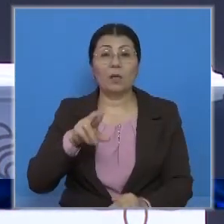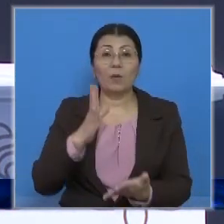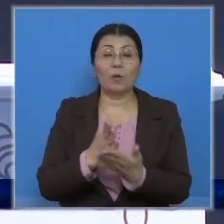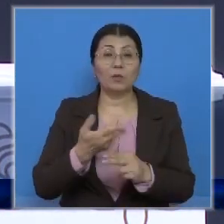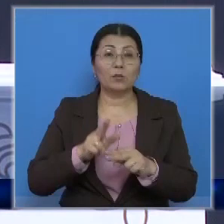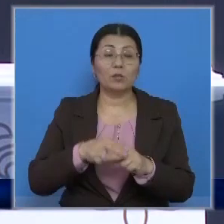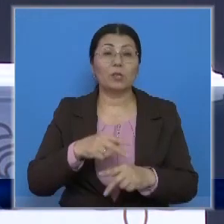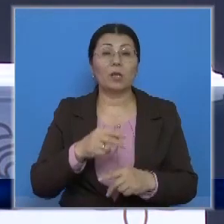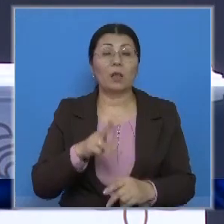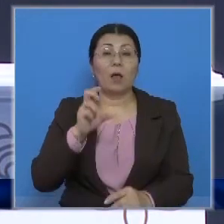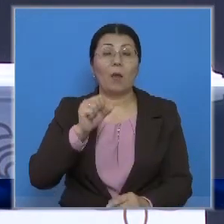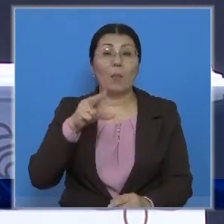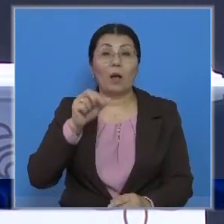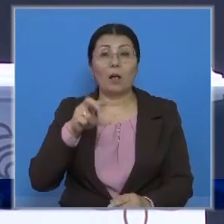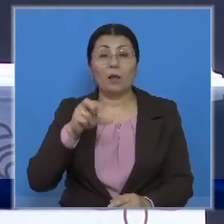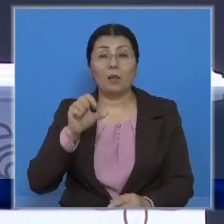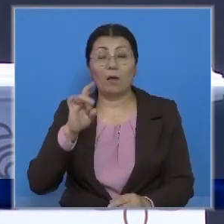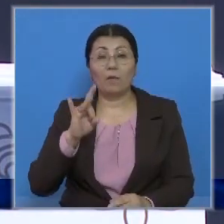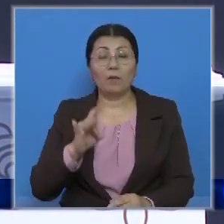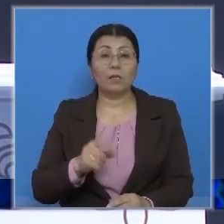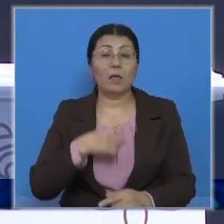білімдігін, бакалавр білімдігін